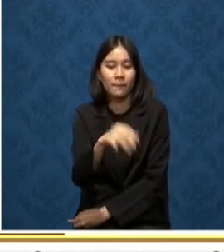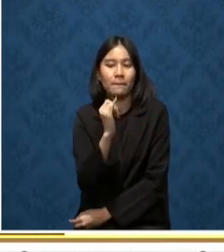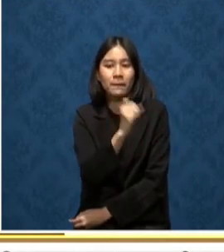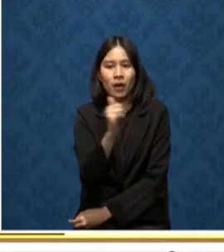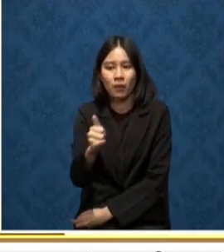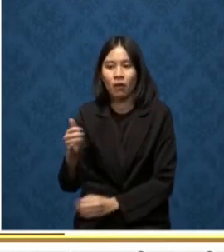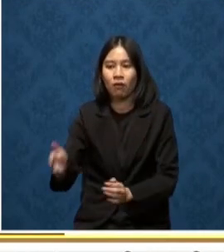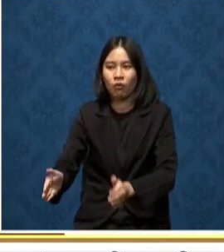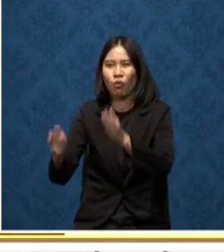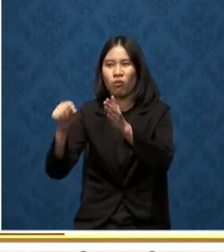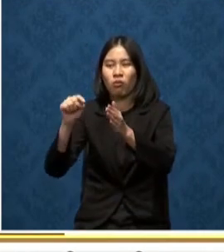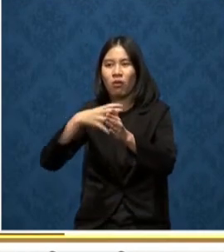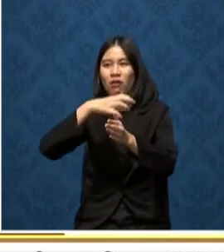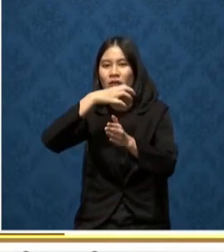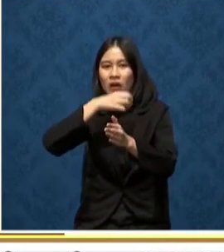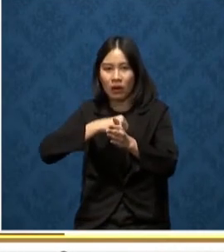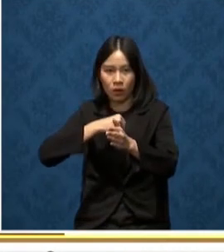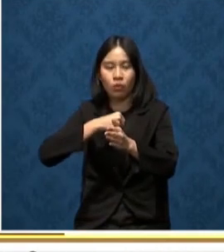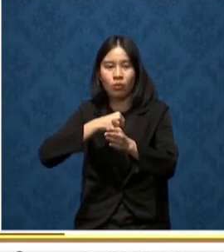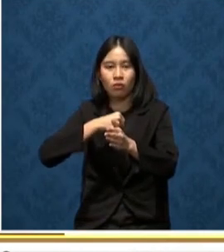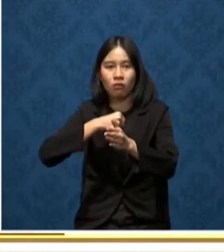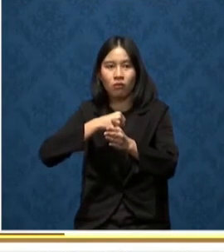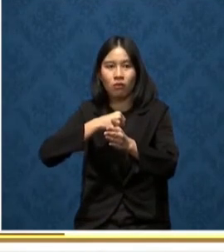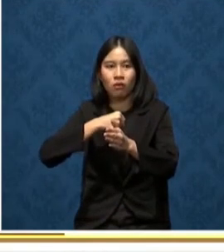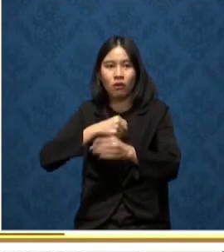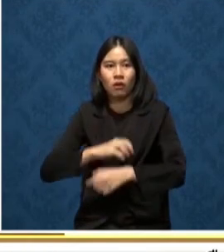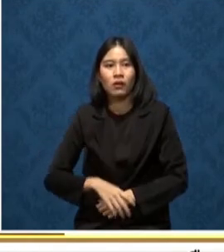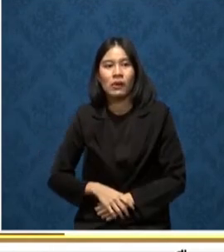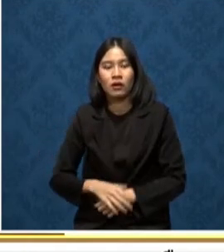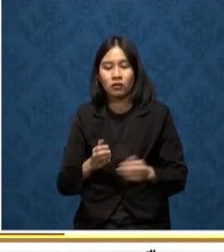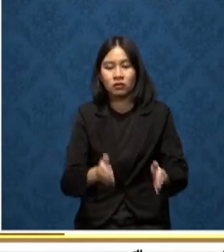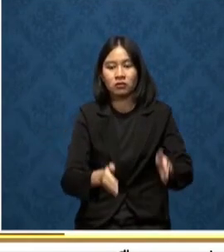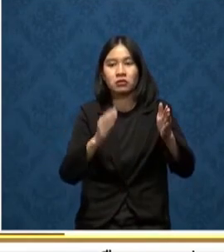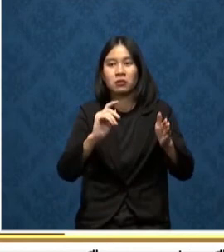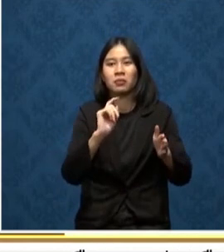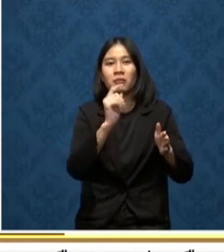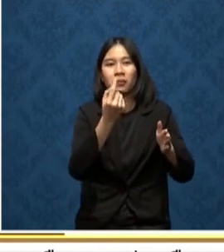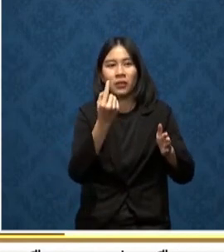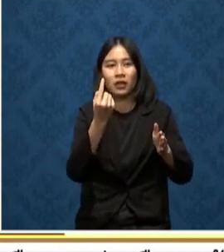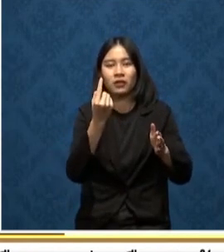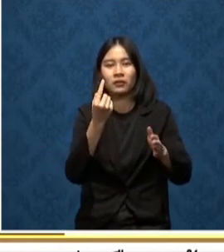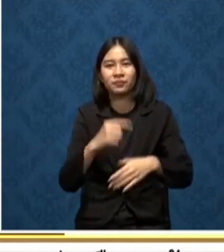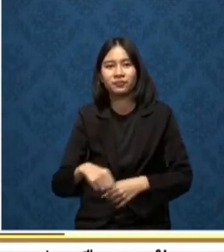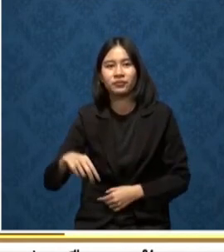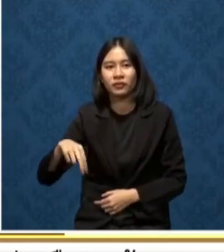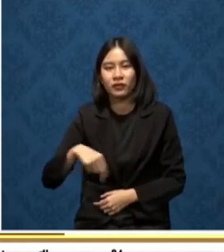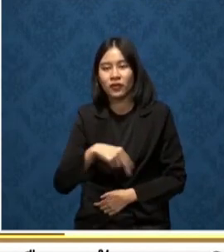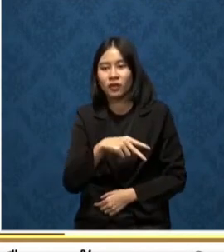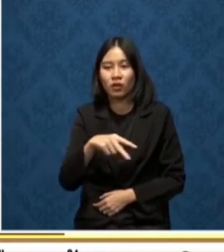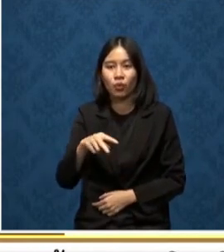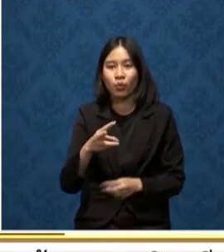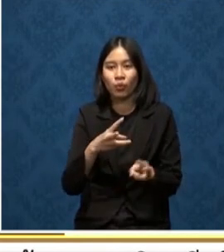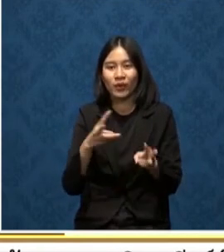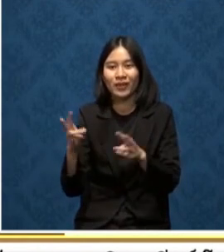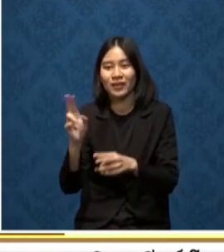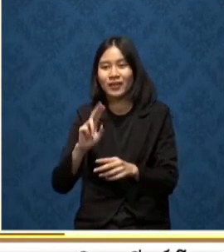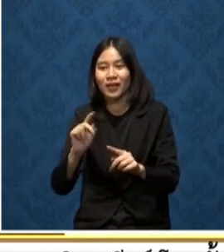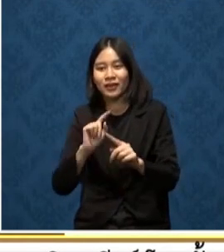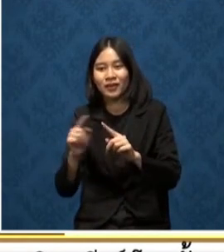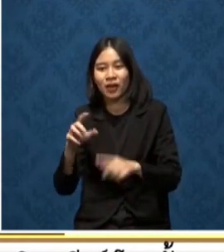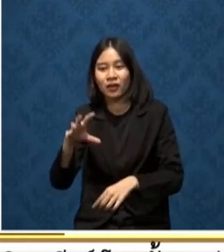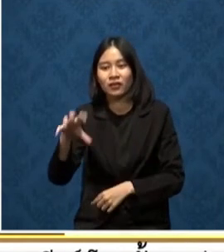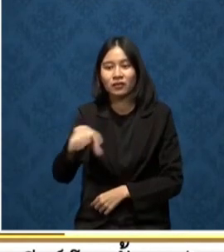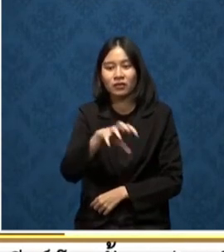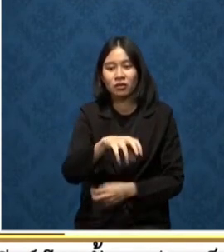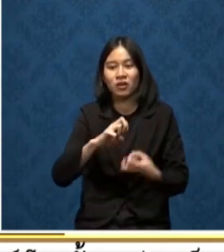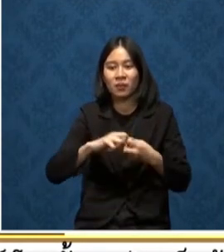ตึเก่ามากตึกเก่าลองลงมาตึกให่ก็จะเดินและการใช้งานข ศึ การตึกใพื้นที่